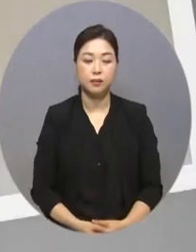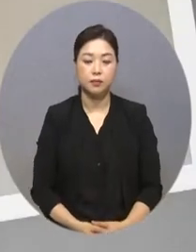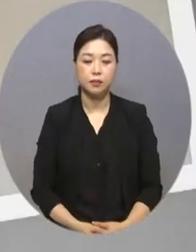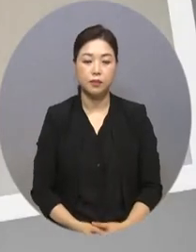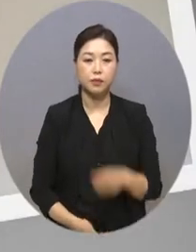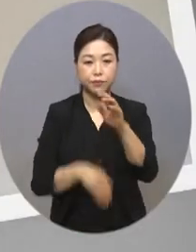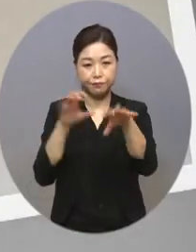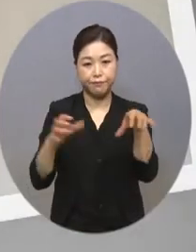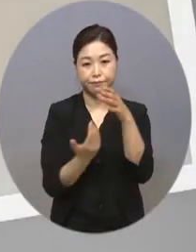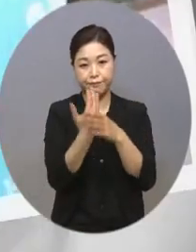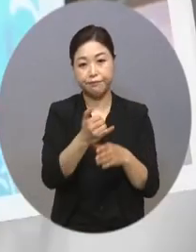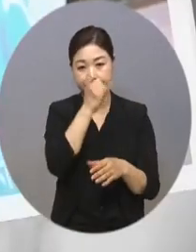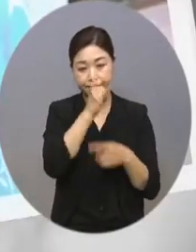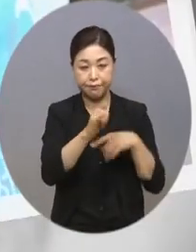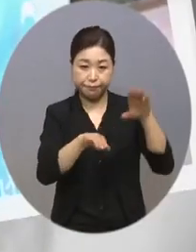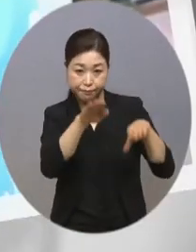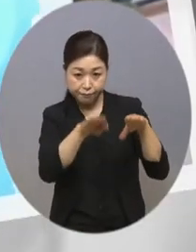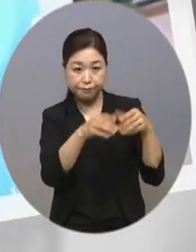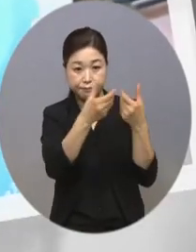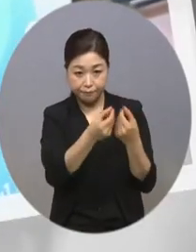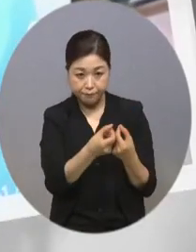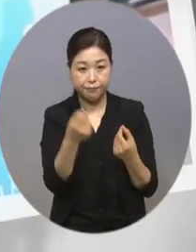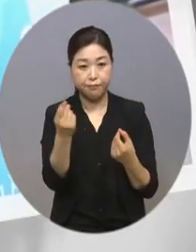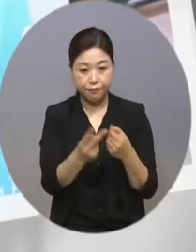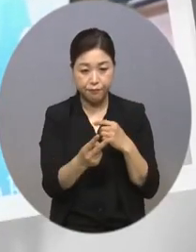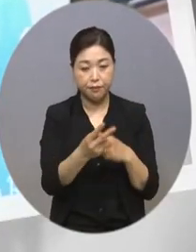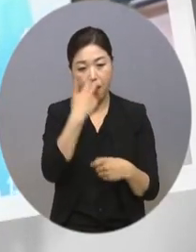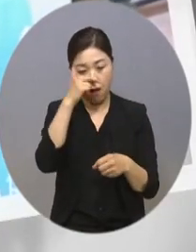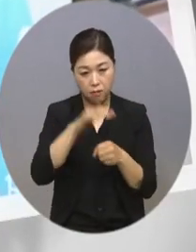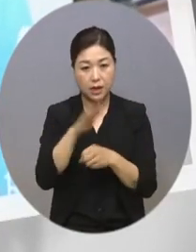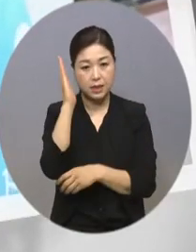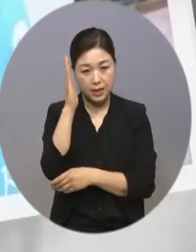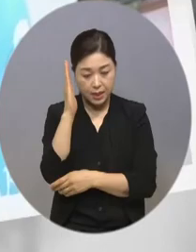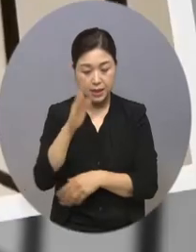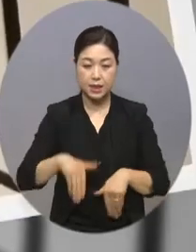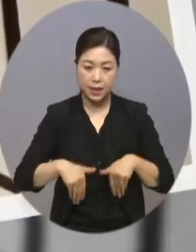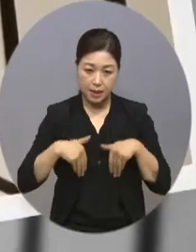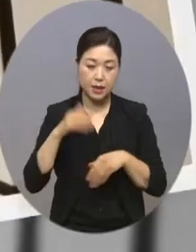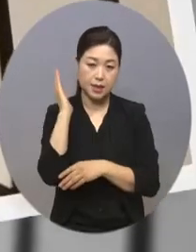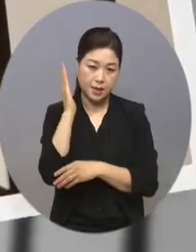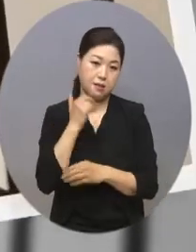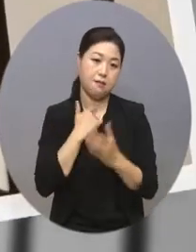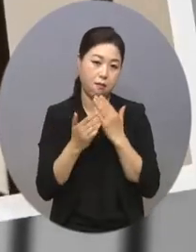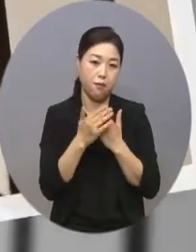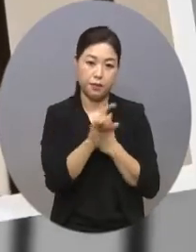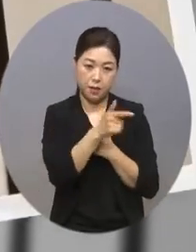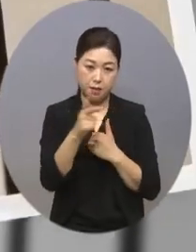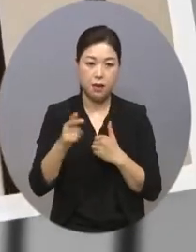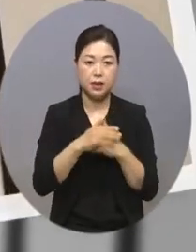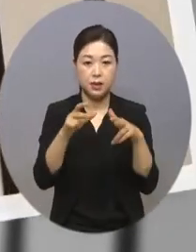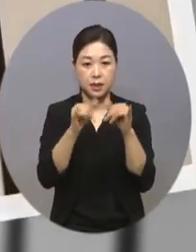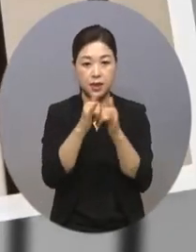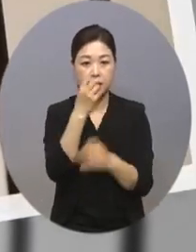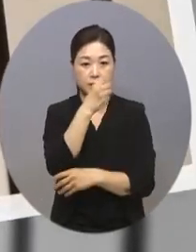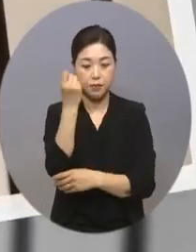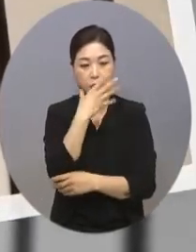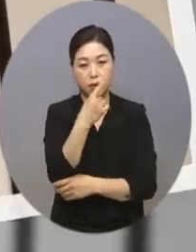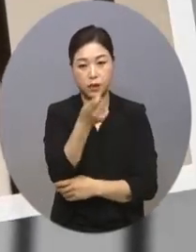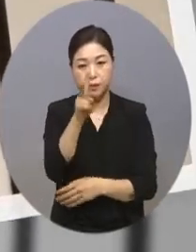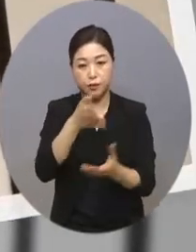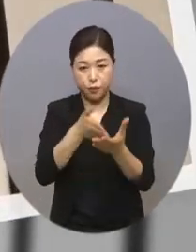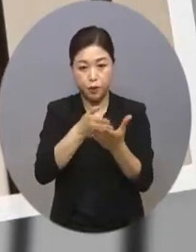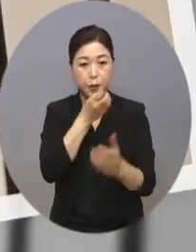우리 주변에서 일어나는 불공정한 사례부터 억울한 사연, 따뜻한 미담까지 장애인신문과 웰페어